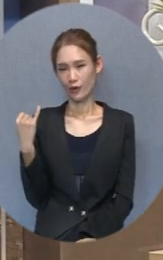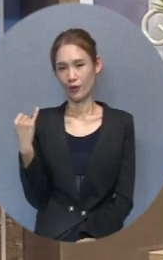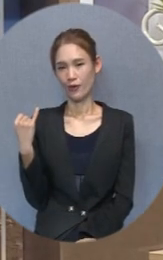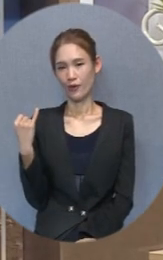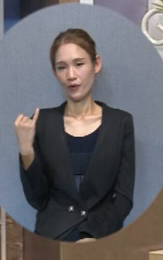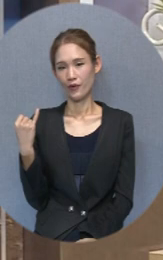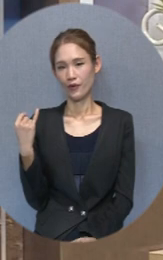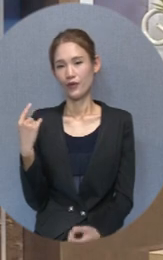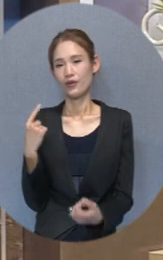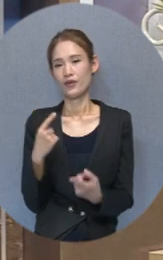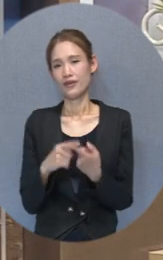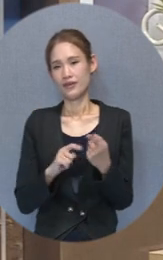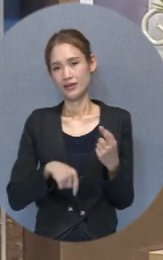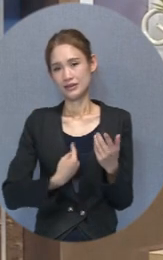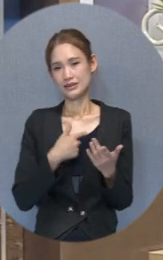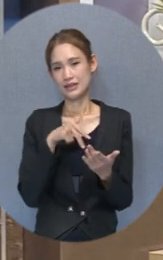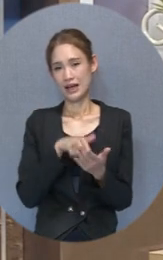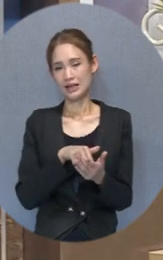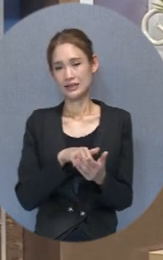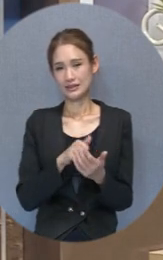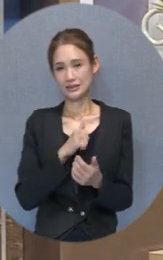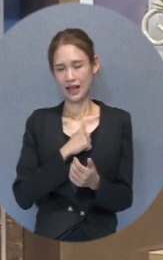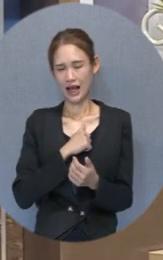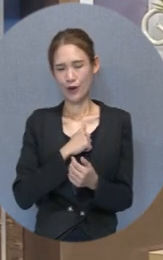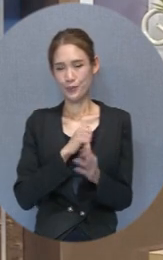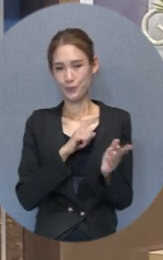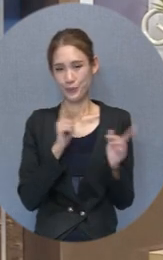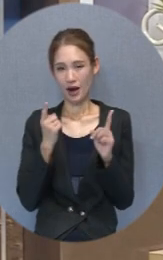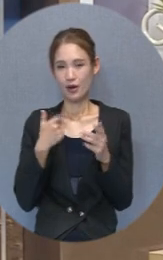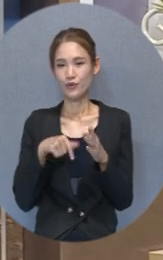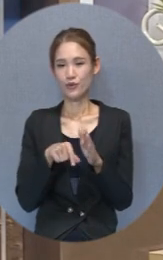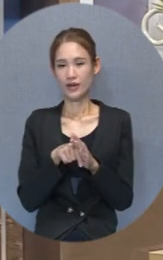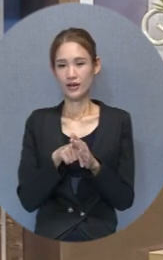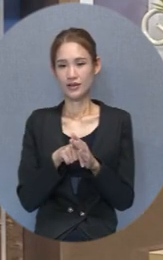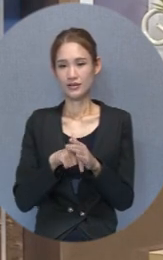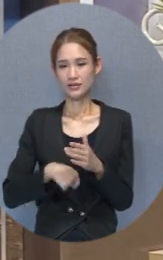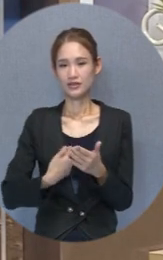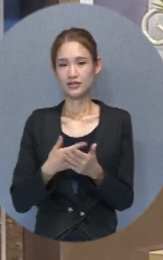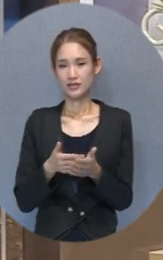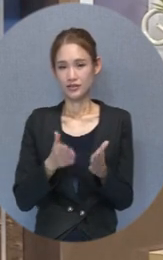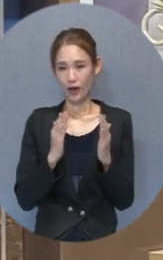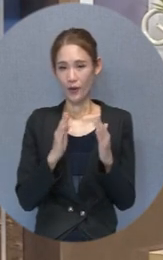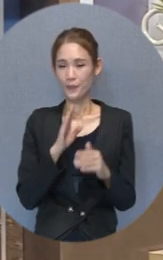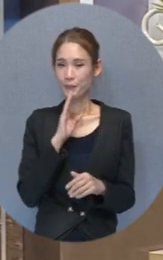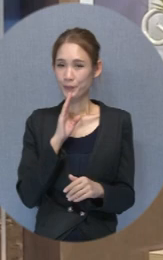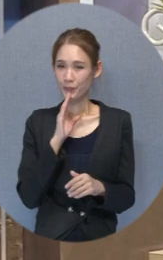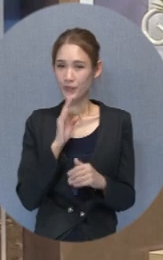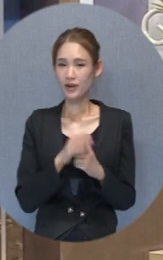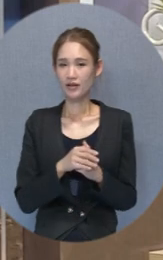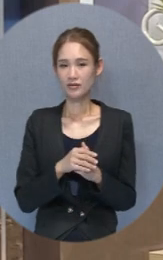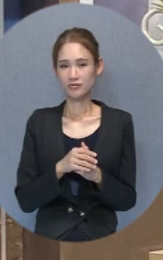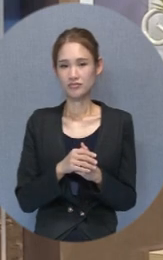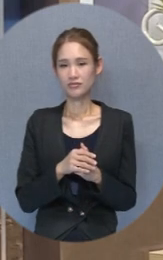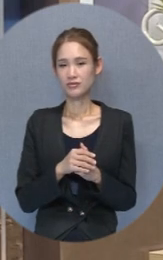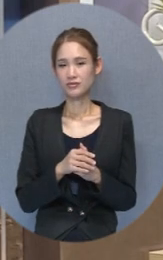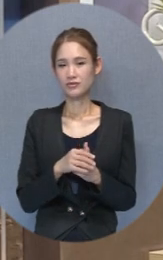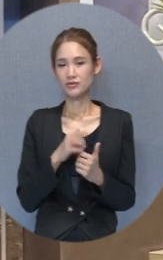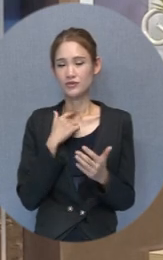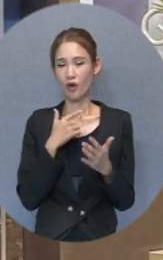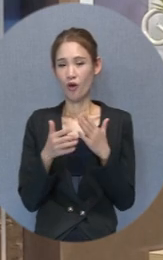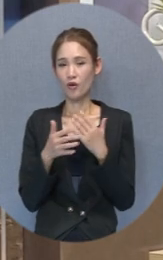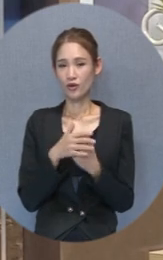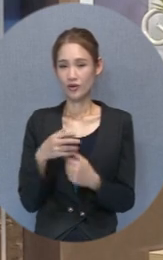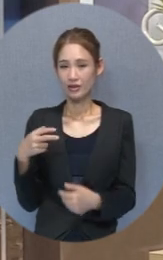여성분들의 자립이라든지 네. 또 이 자존감을 위한 네. 그렇게 해서 설립이 된 기업이기도 하잖아요. 네. 그래서 그렇다 보니까 이